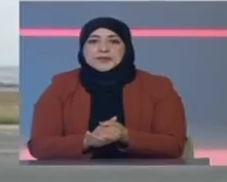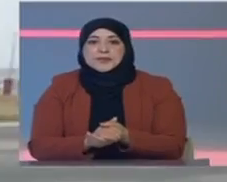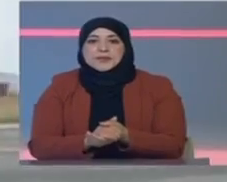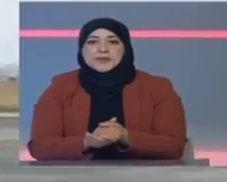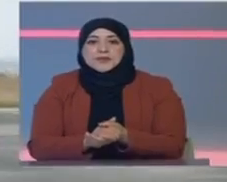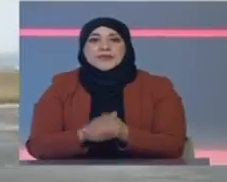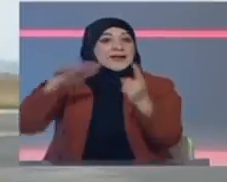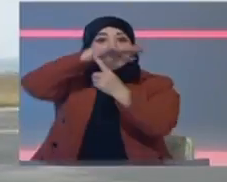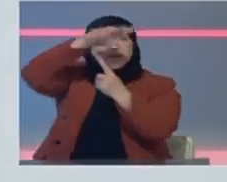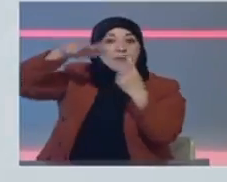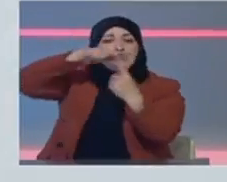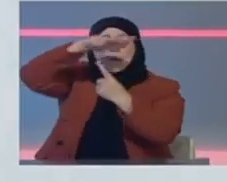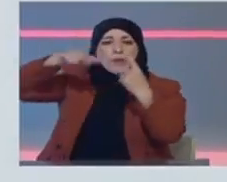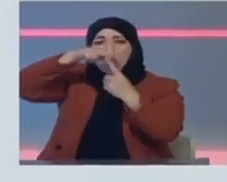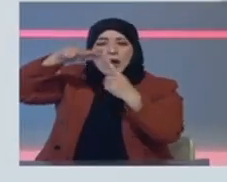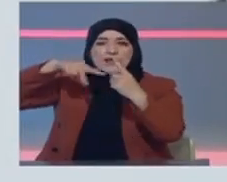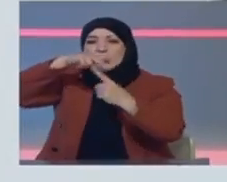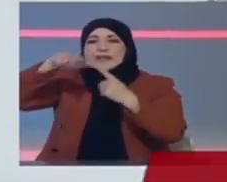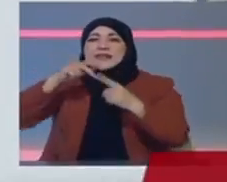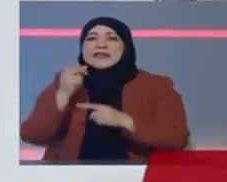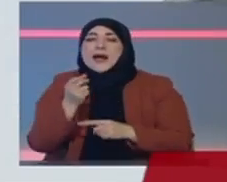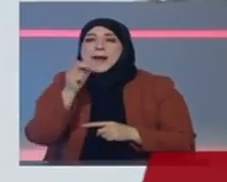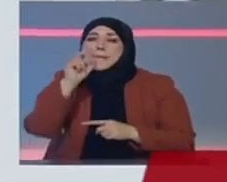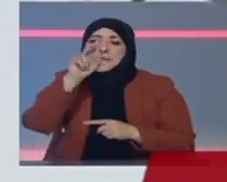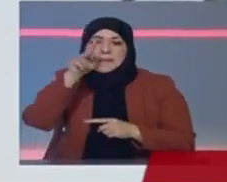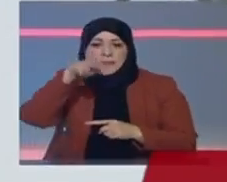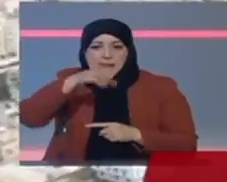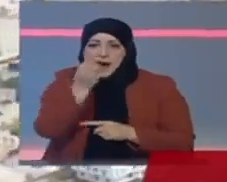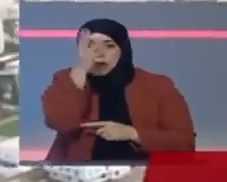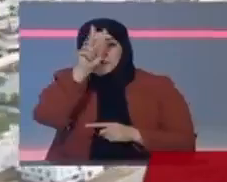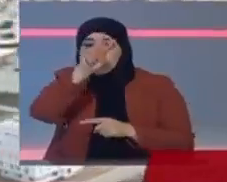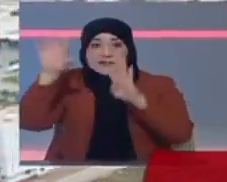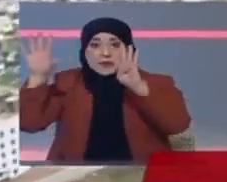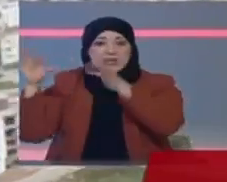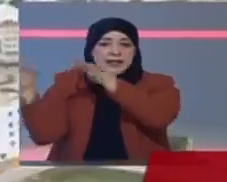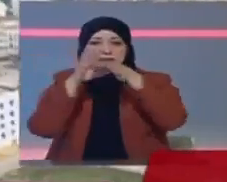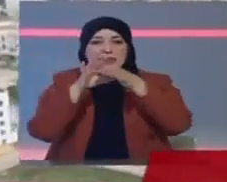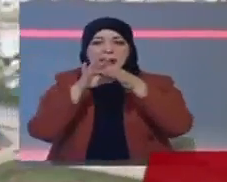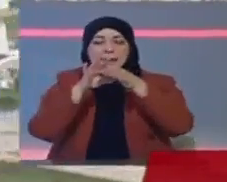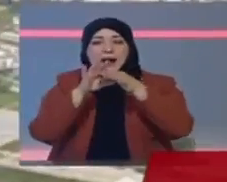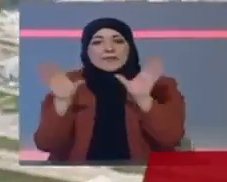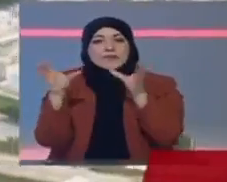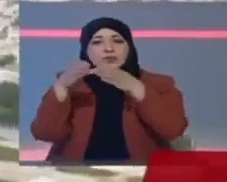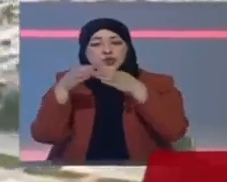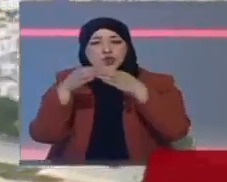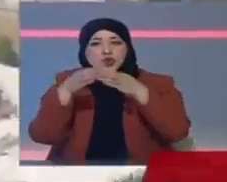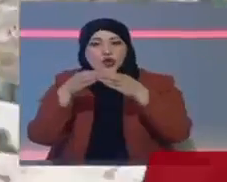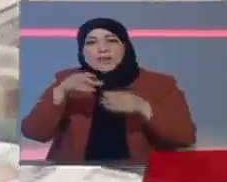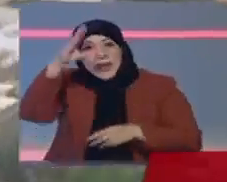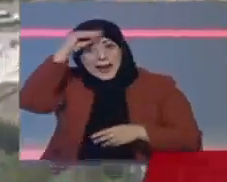تحلقوا مروحيه بال اربعمائه وتسعه وعشرين التابعه للوحده الجويه للحرس الوطني